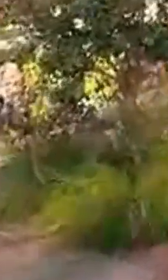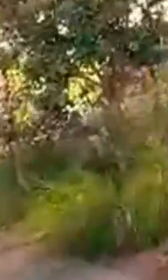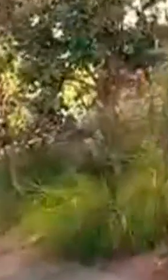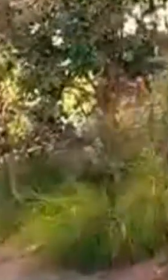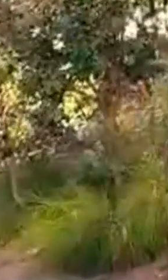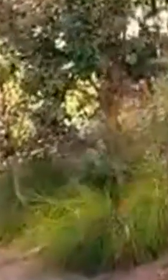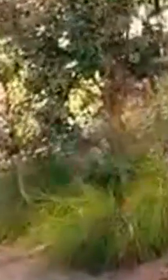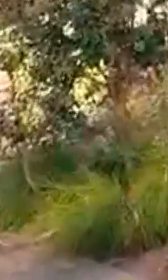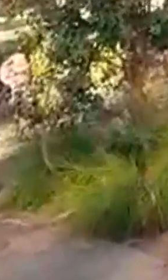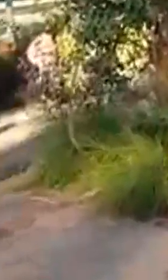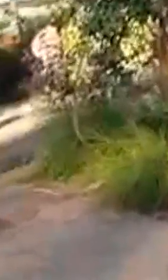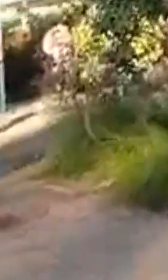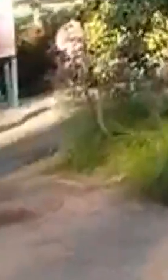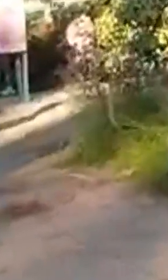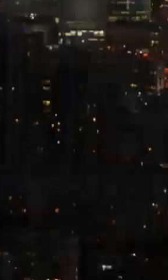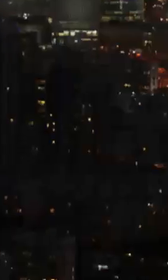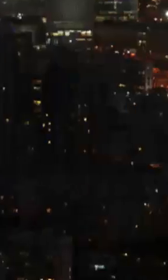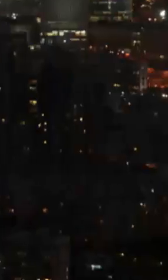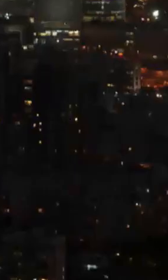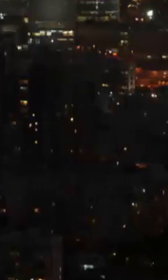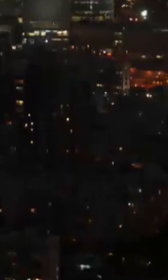וככה יהיה לנו מקום יותר טוב.